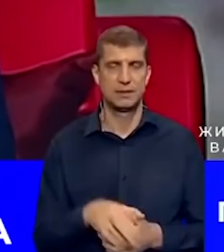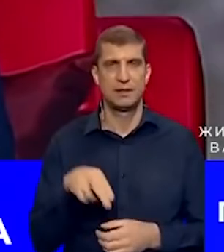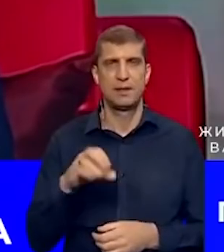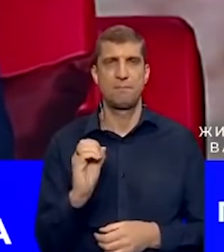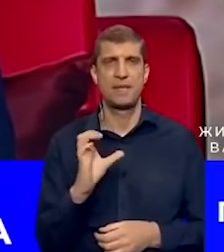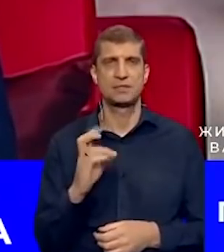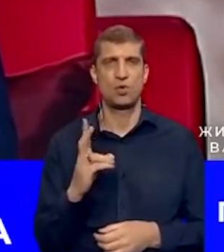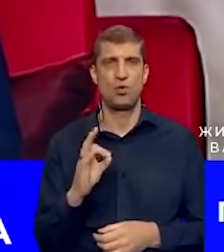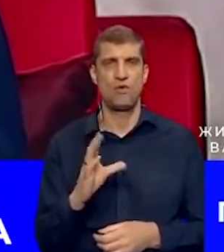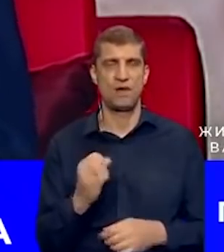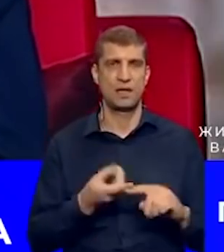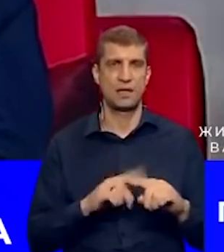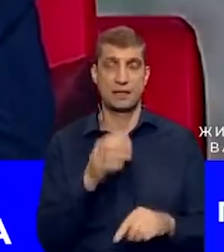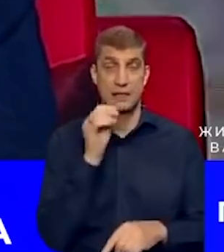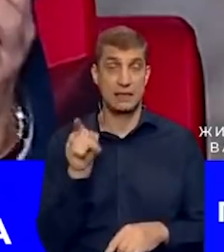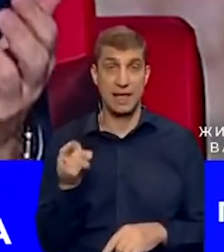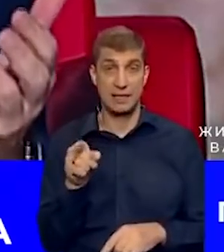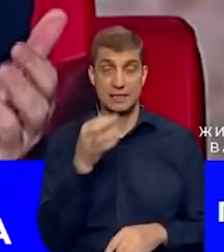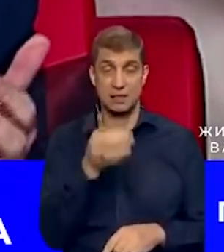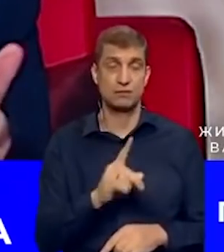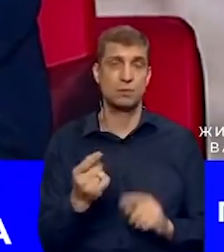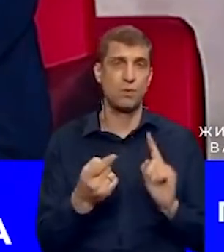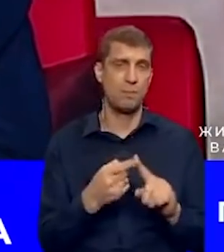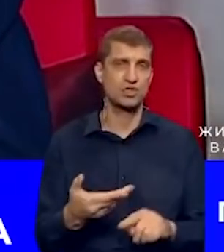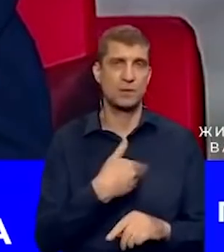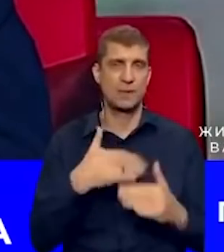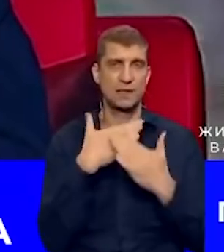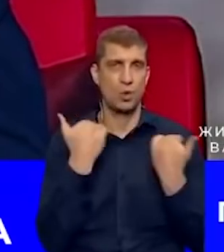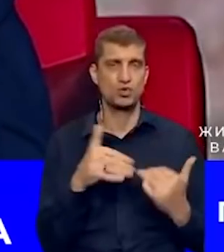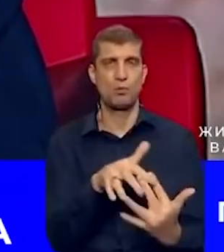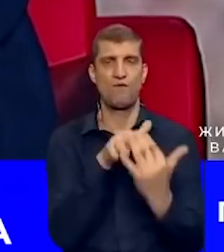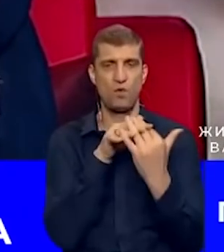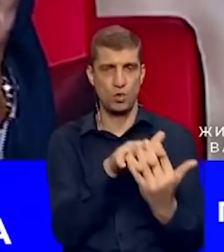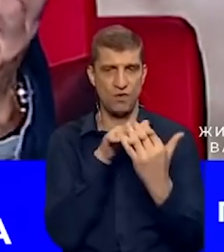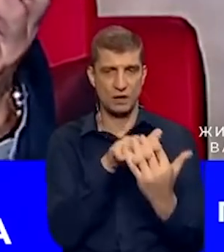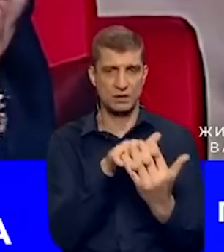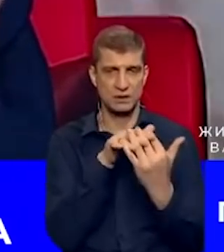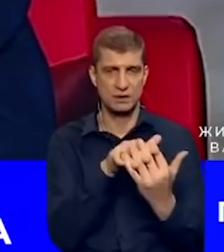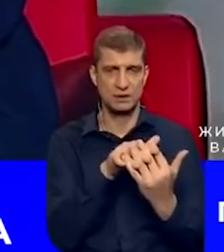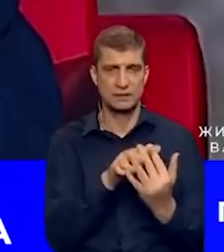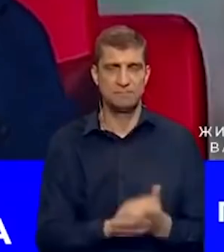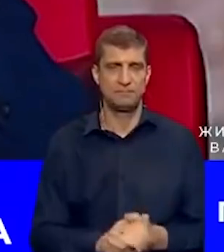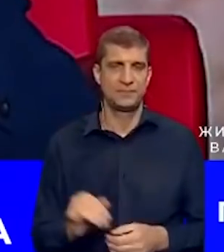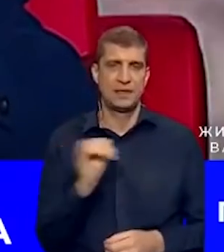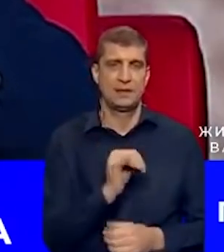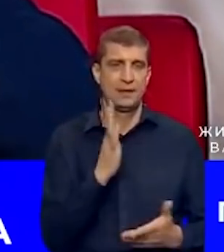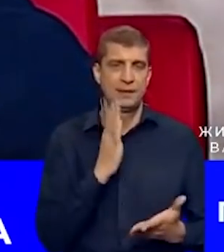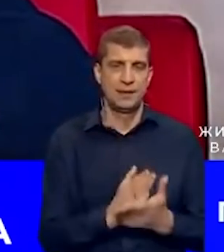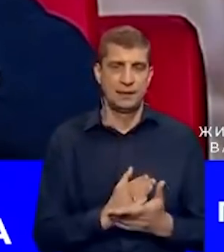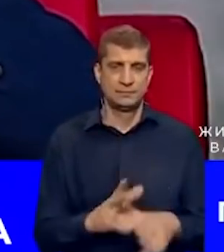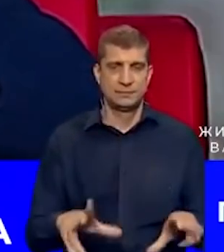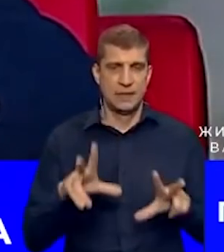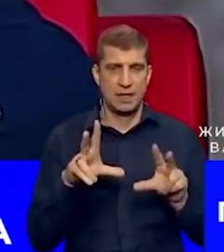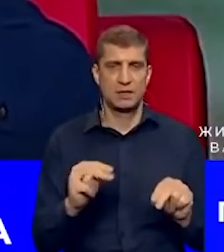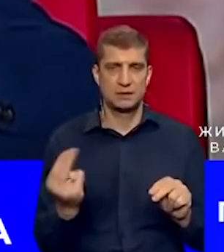Піскова, який сказав, що, по-перше, ми не хочемо воювати, і є